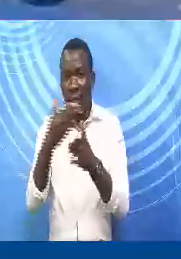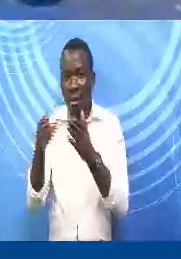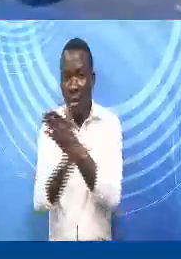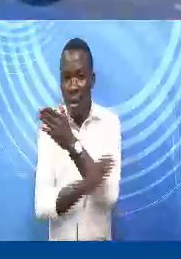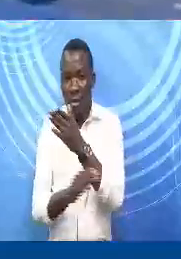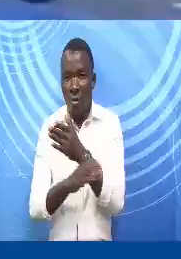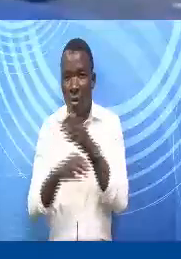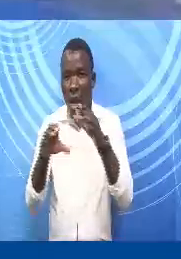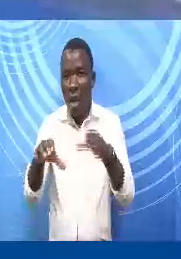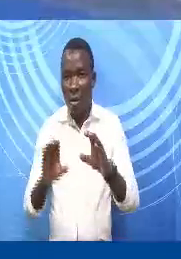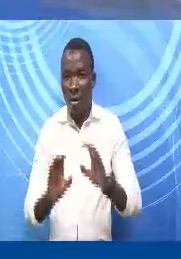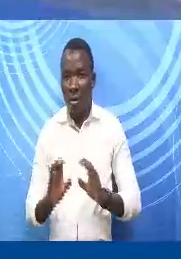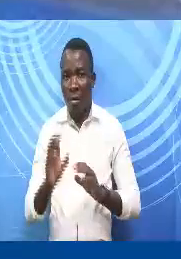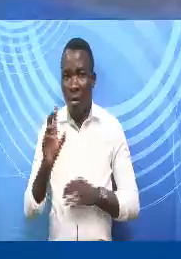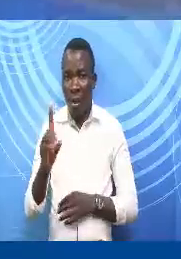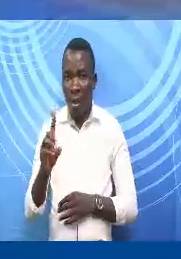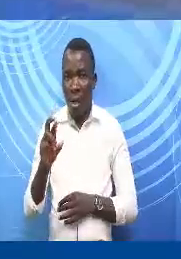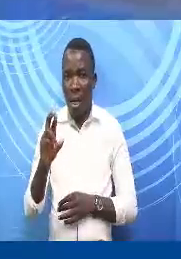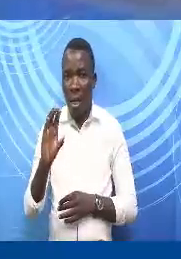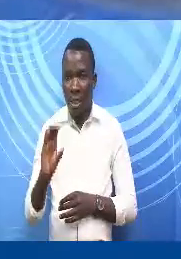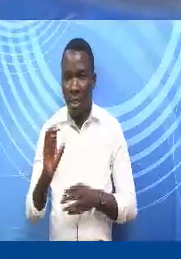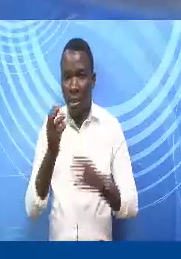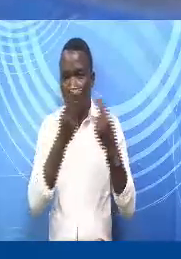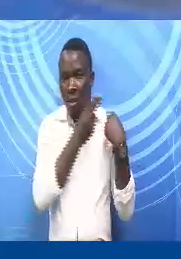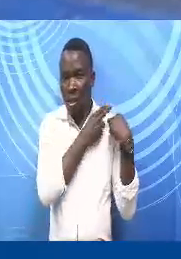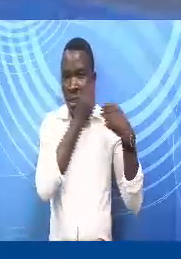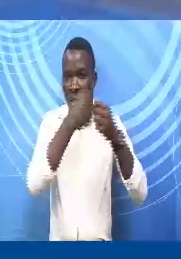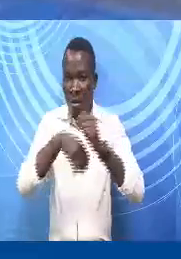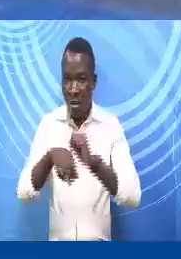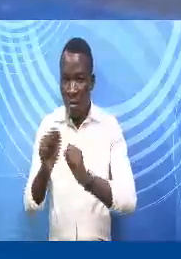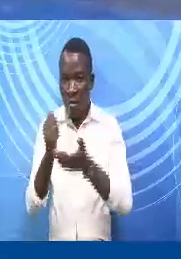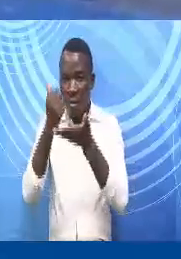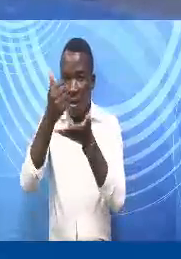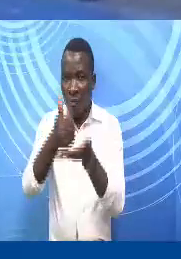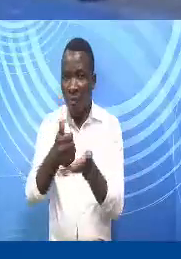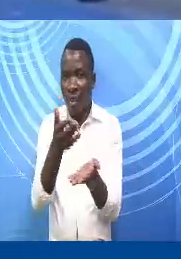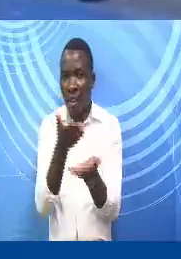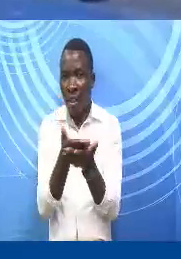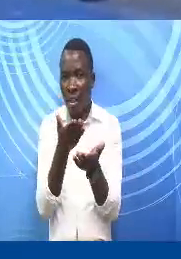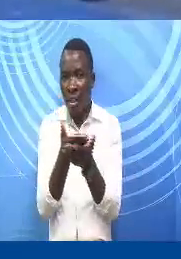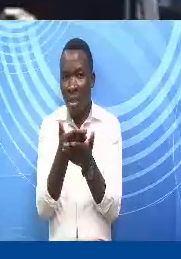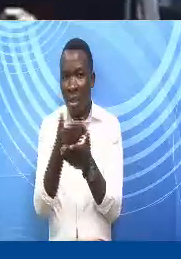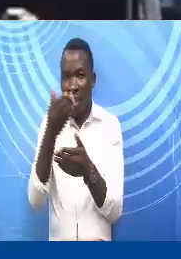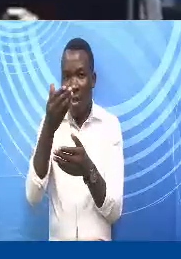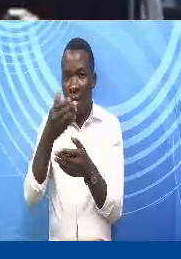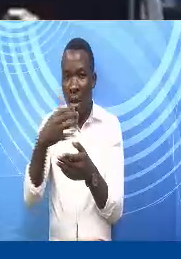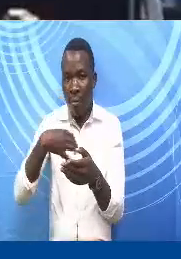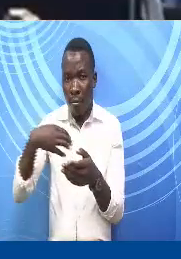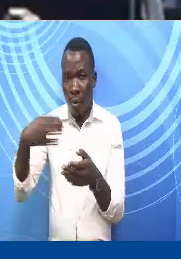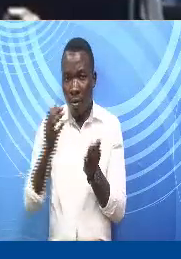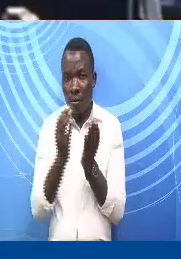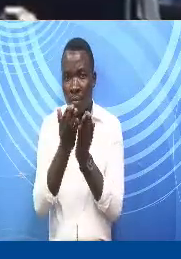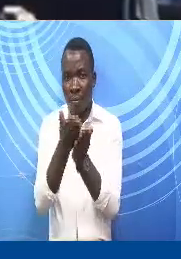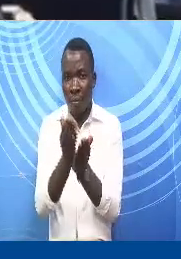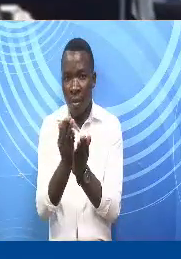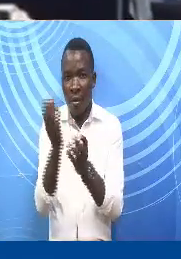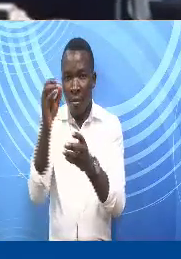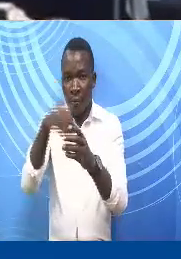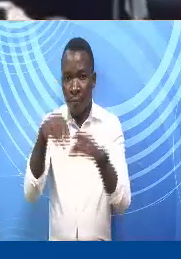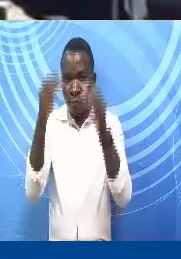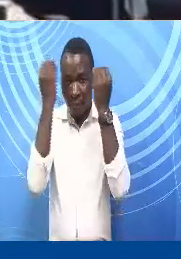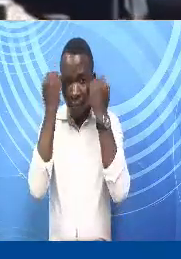Congo ushinzwe ibikorwa by'ubutabazi, yasabye ko ba nyiri ubwo bwato ngo baregwa mu